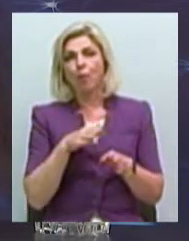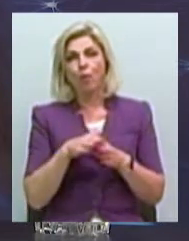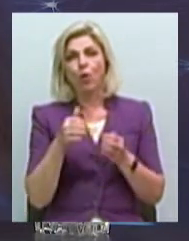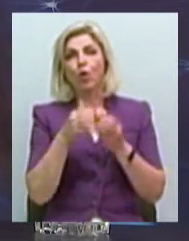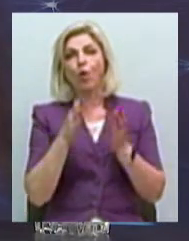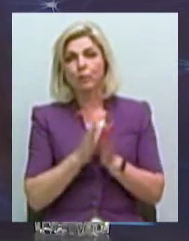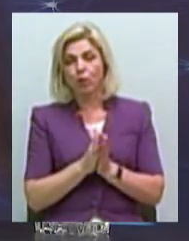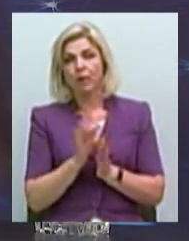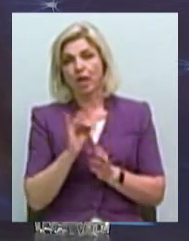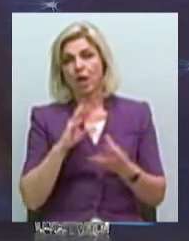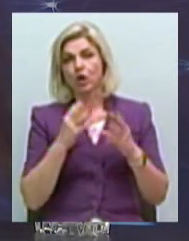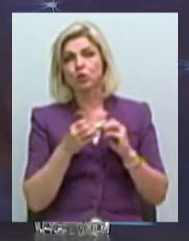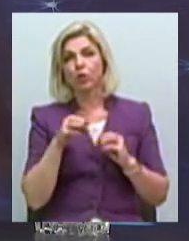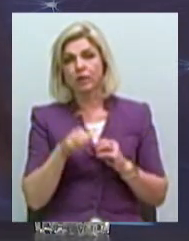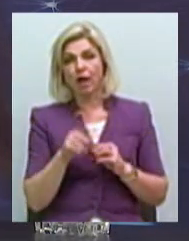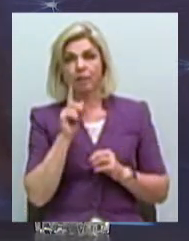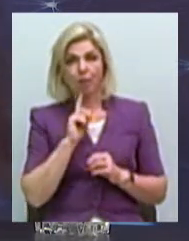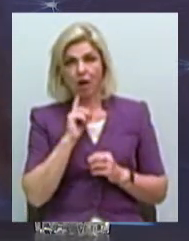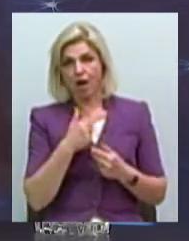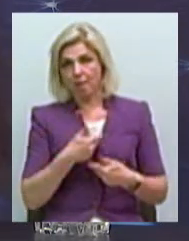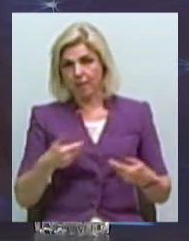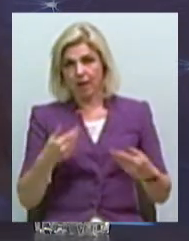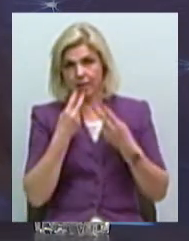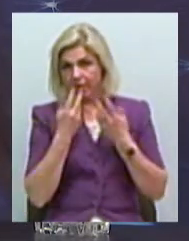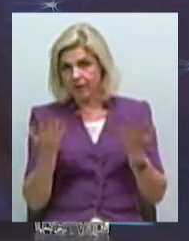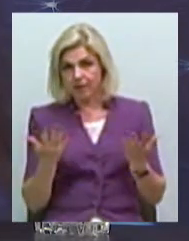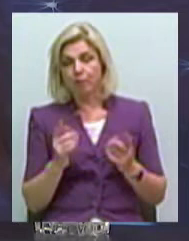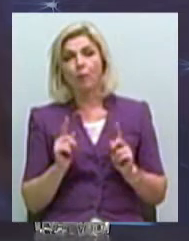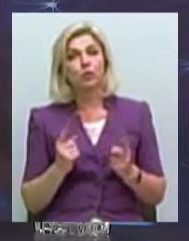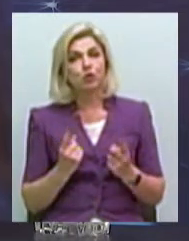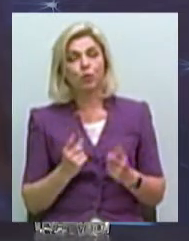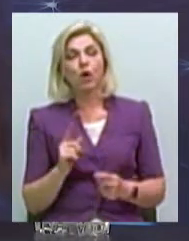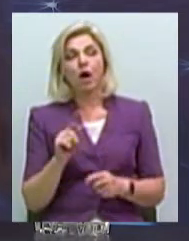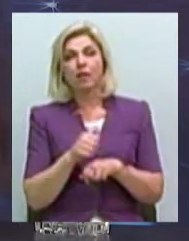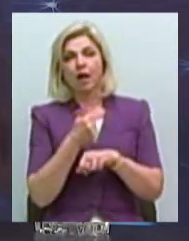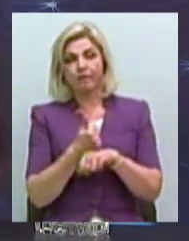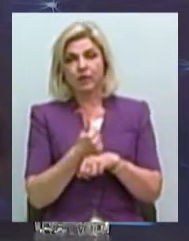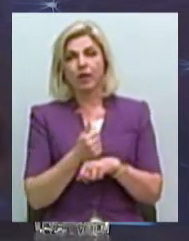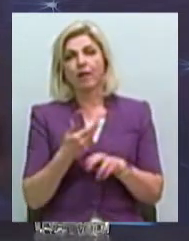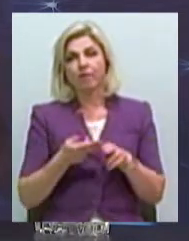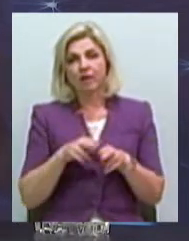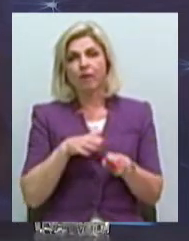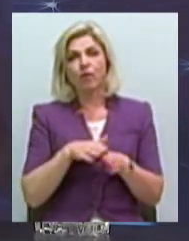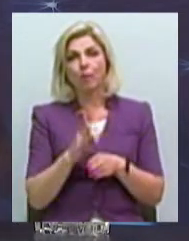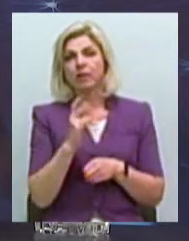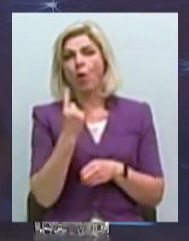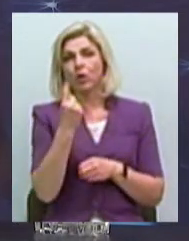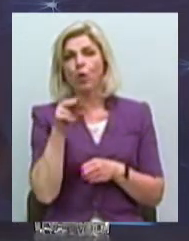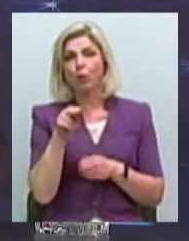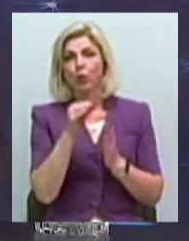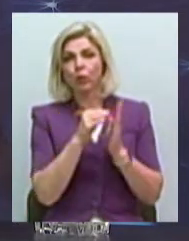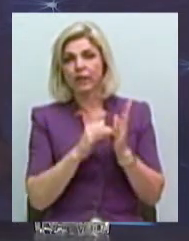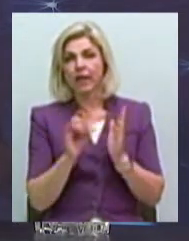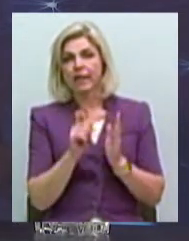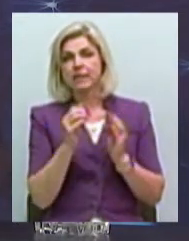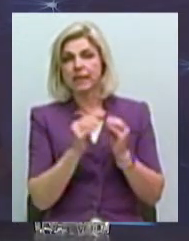результату, як такового, по итогу поки ми не бачимо. Почему? Потому что самое главное – это выполнять не один пункт из 10, а делать все